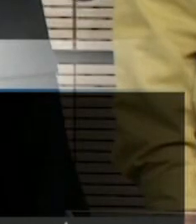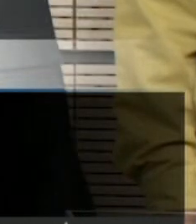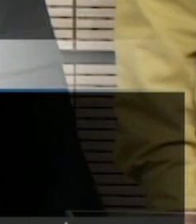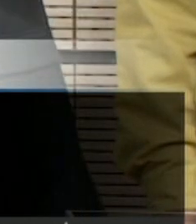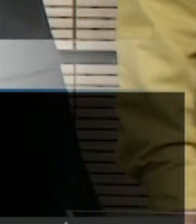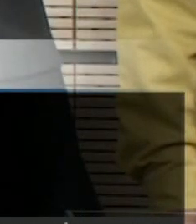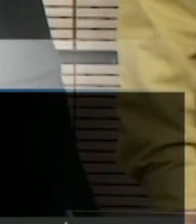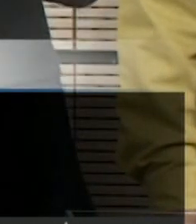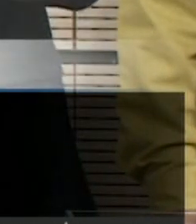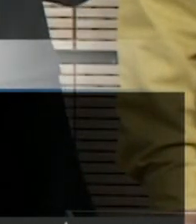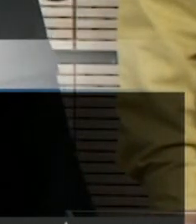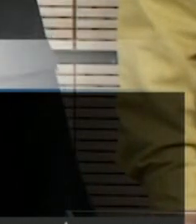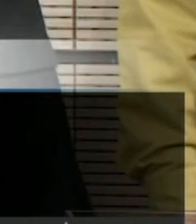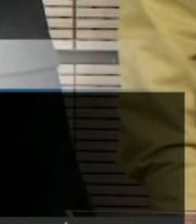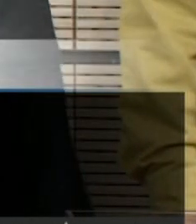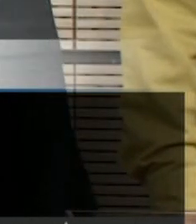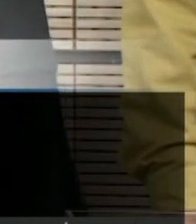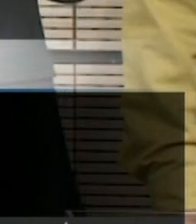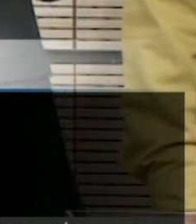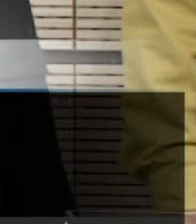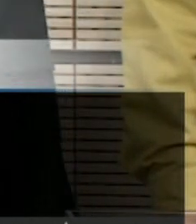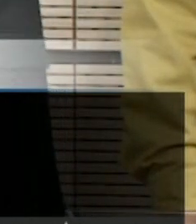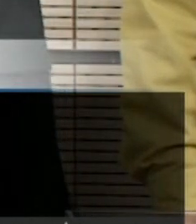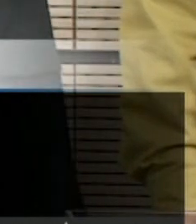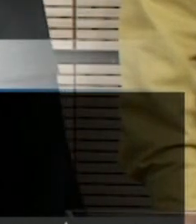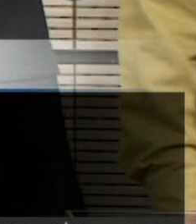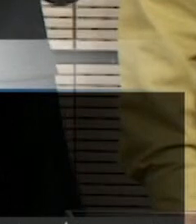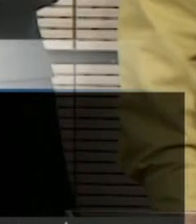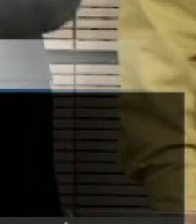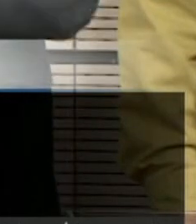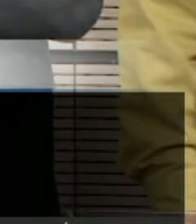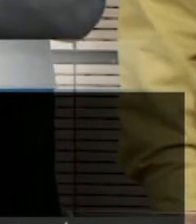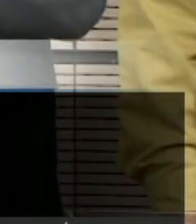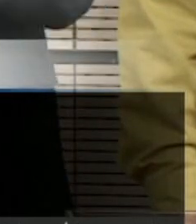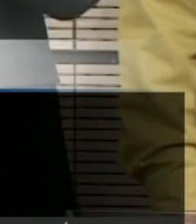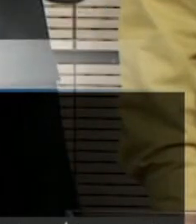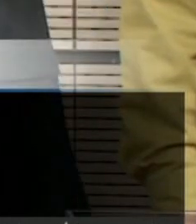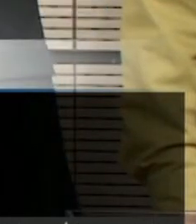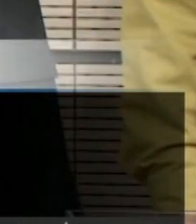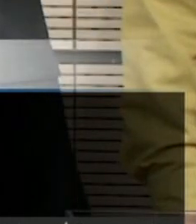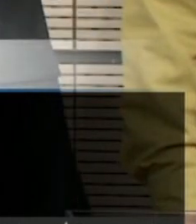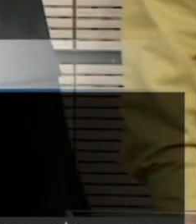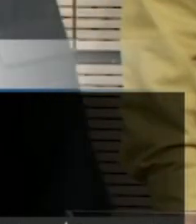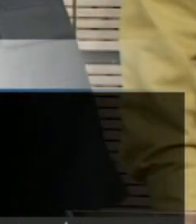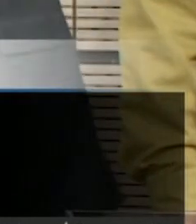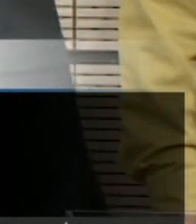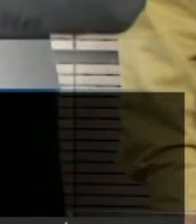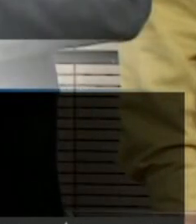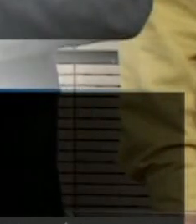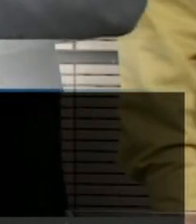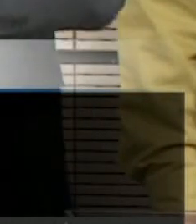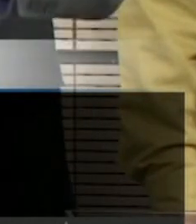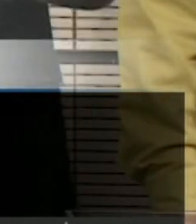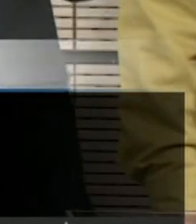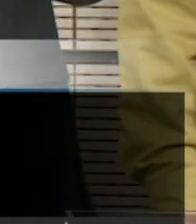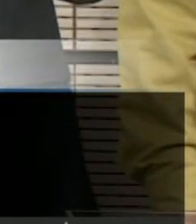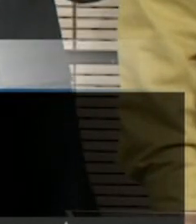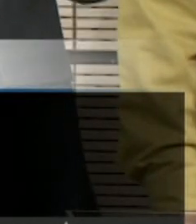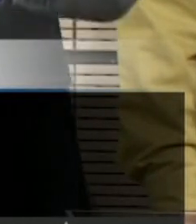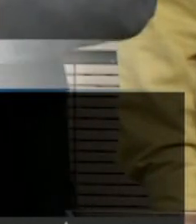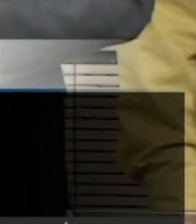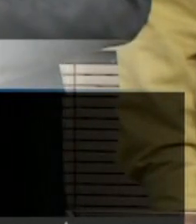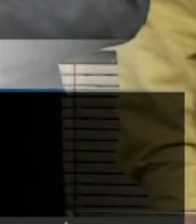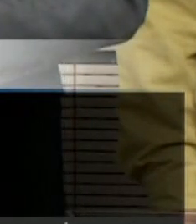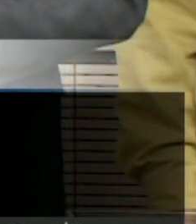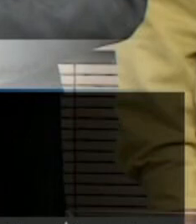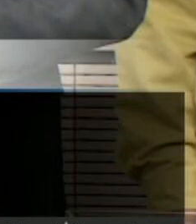유행이 악화되는 경우 12월 중 약 1만 명, 내년 1월 중에는 최대 2만 명까지 확진자가 발생할 수